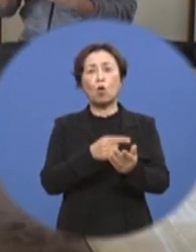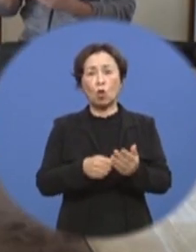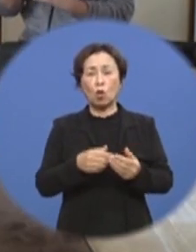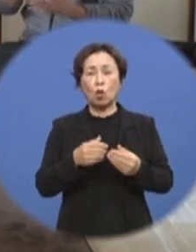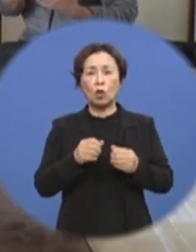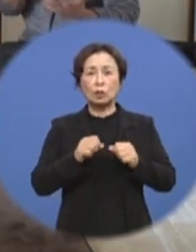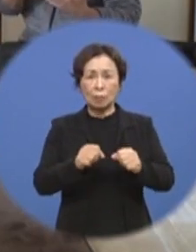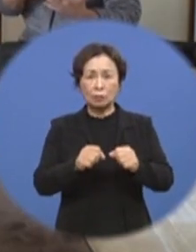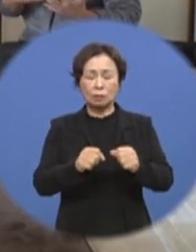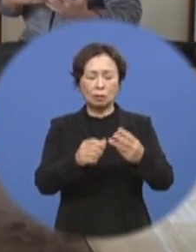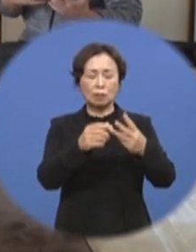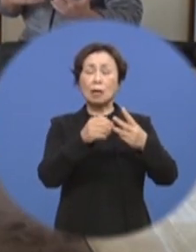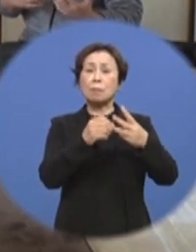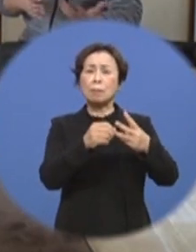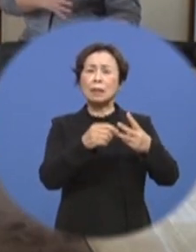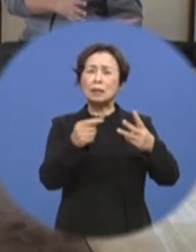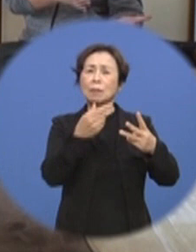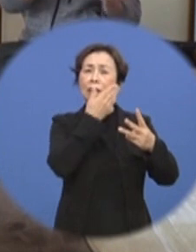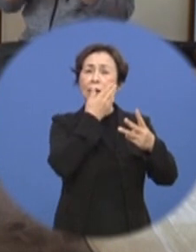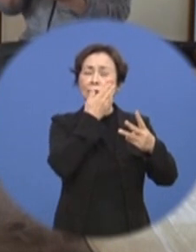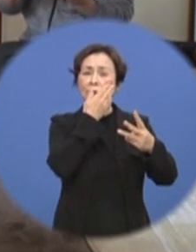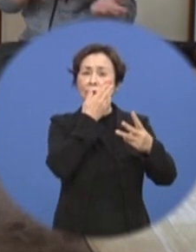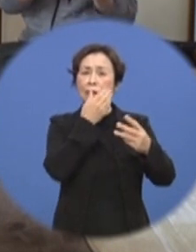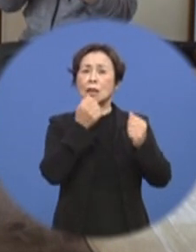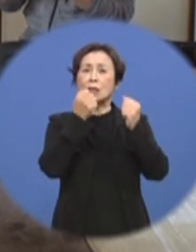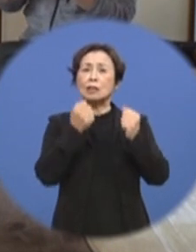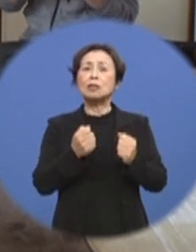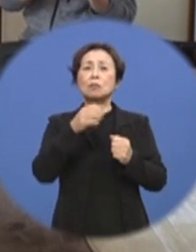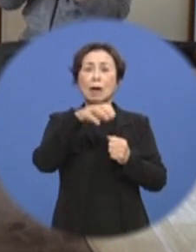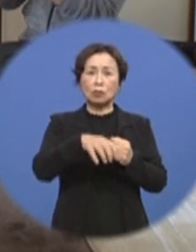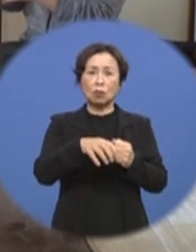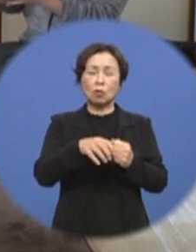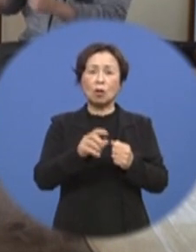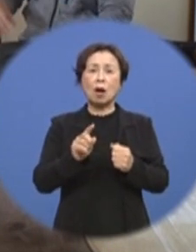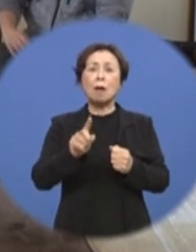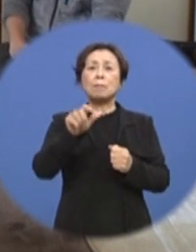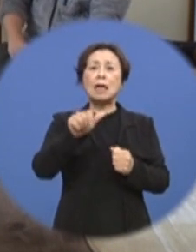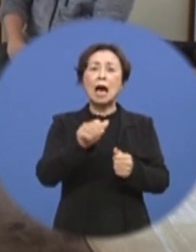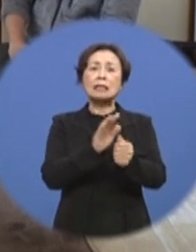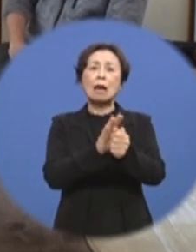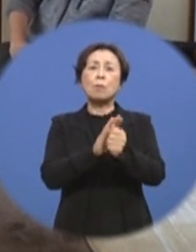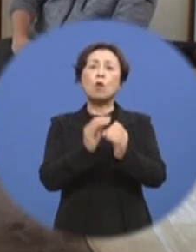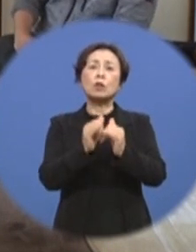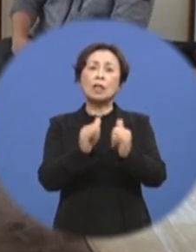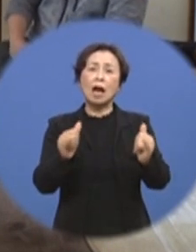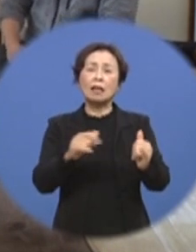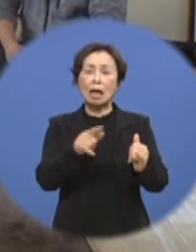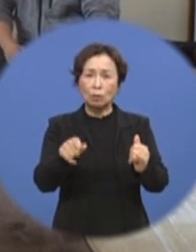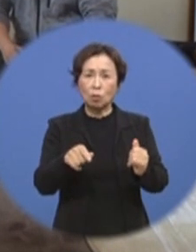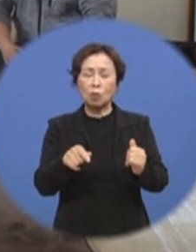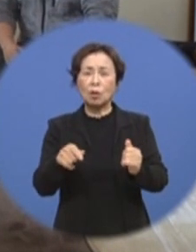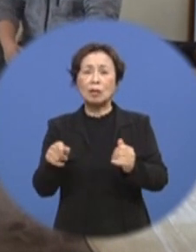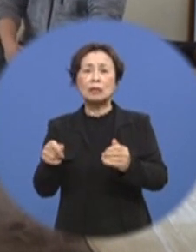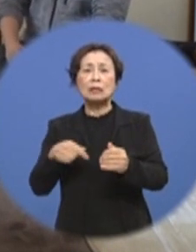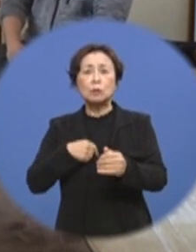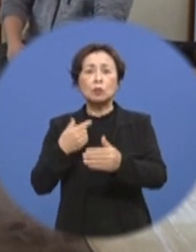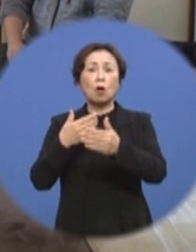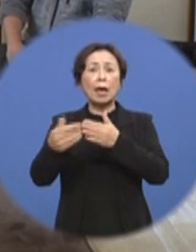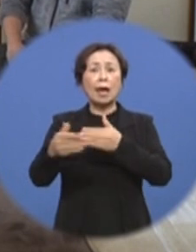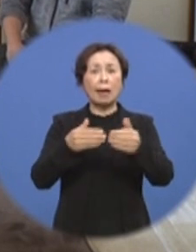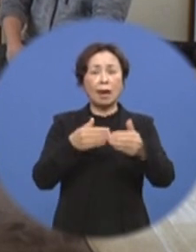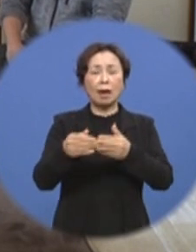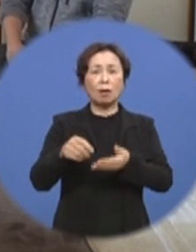なんですけどいい場所ですねというのはピアサポーターピッグもに経験者が彼らの今までの経験を